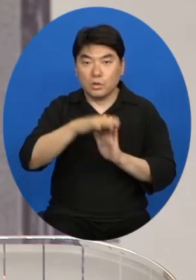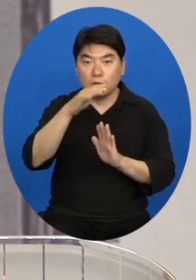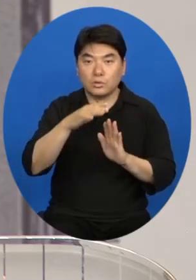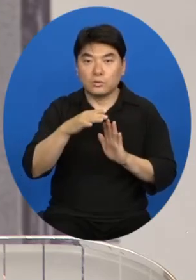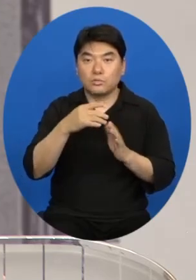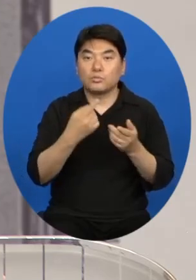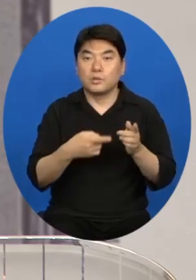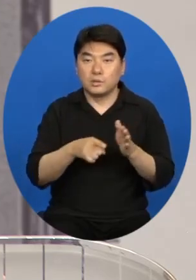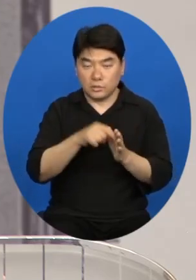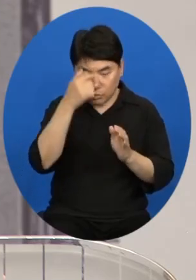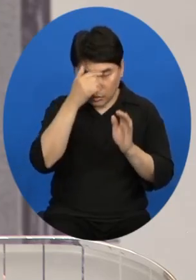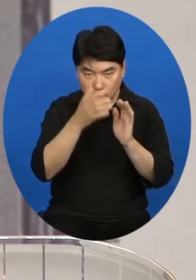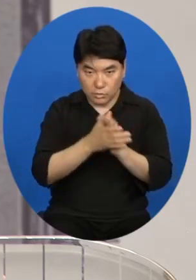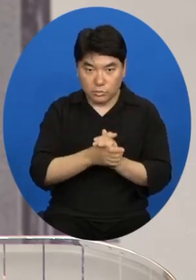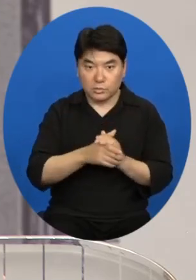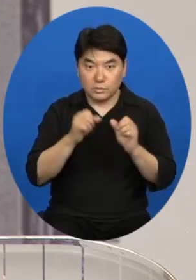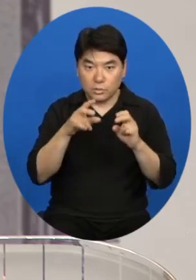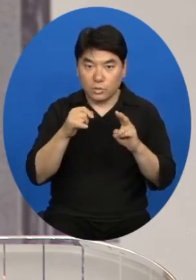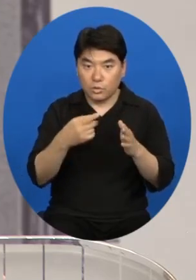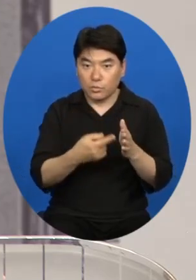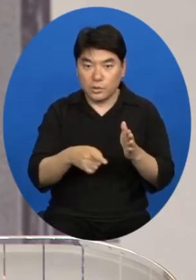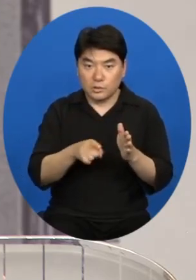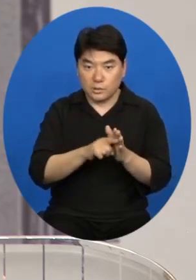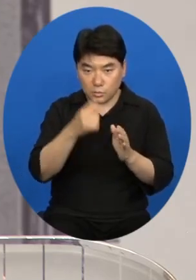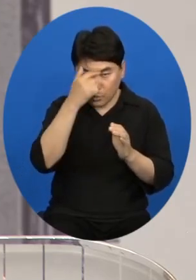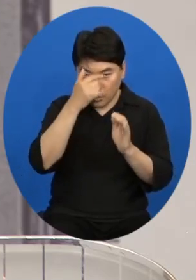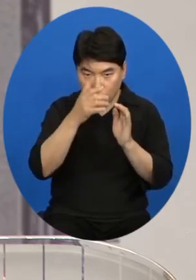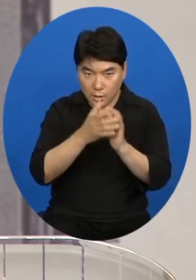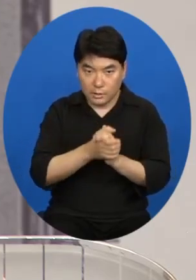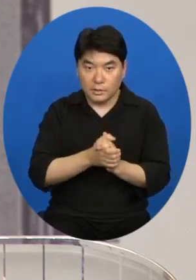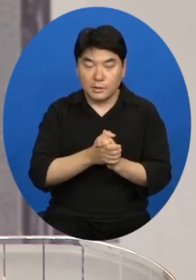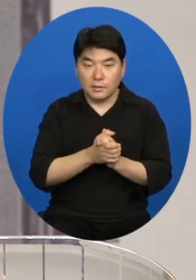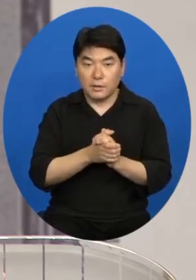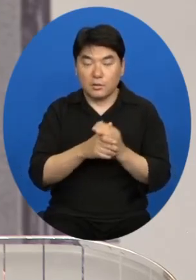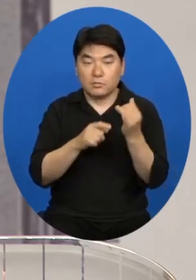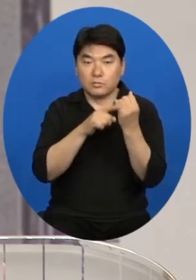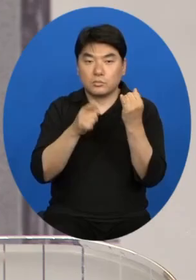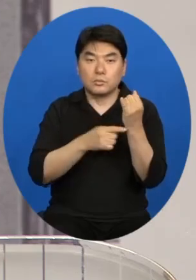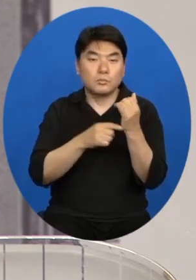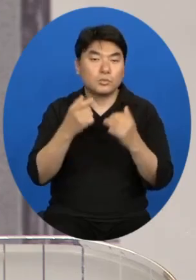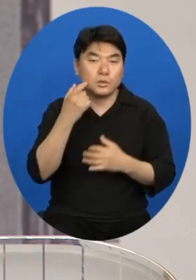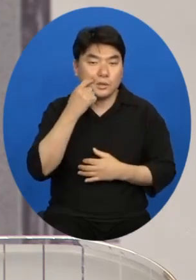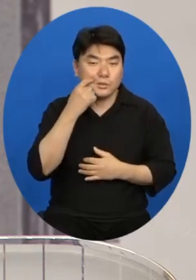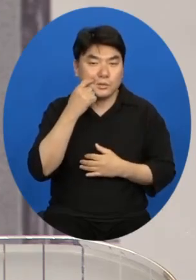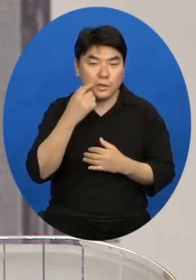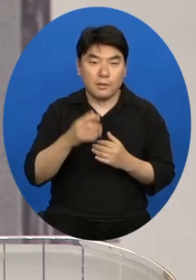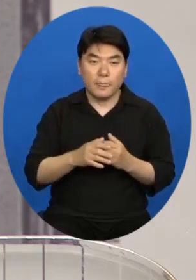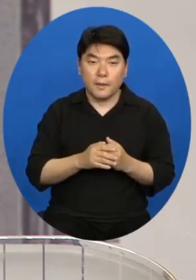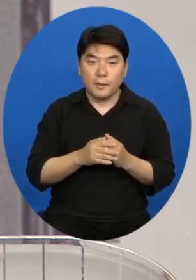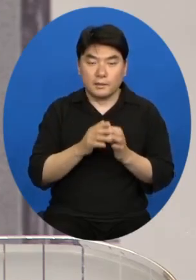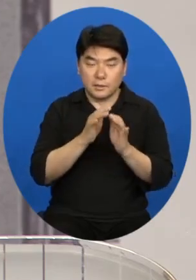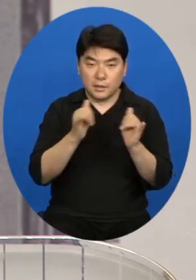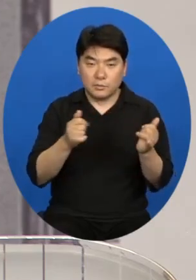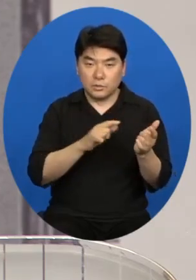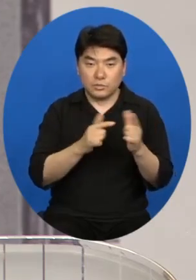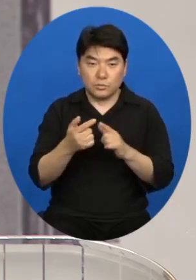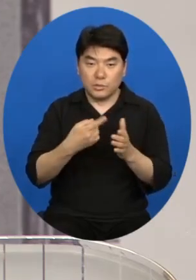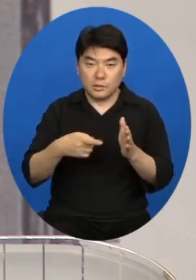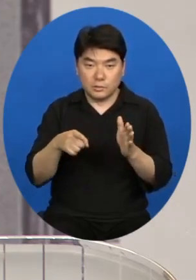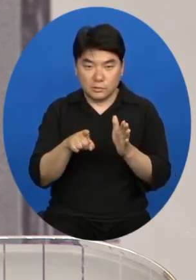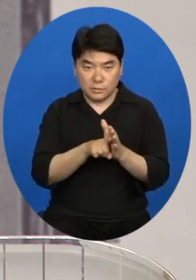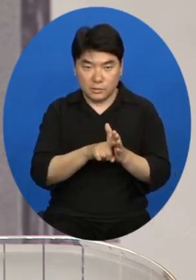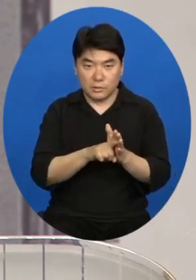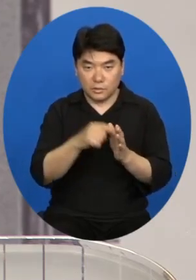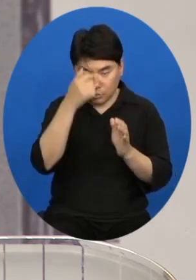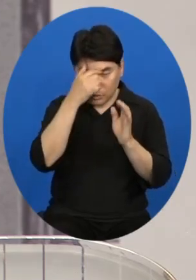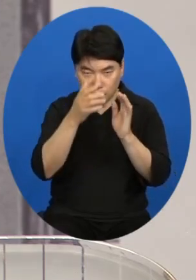되었고 선교를 위해서 기도하게 되었고 또한 자기처럼 불임으로 고통당하는 많은 사람들을 위해서 기도를 하게